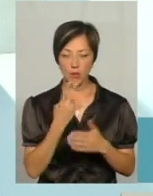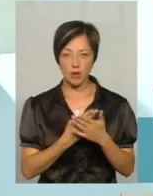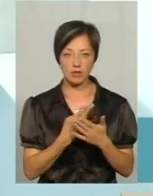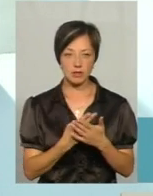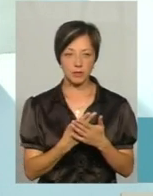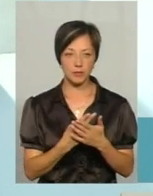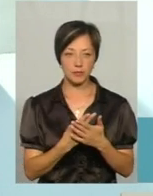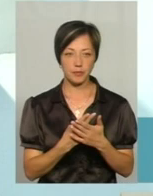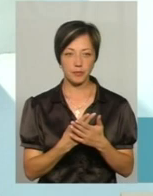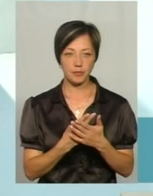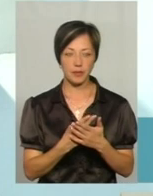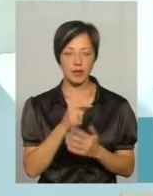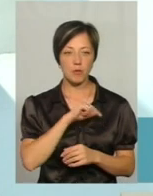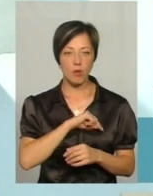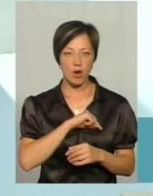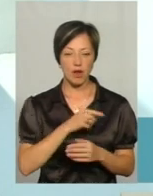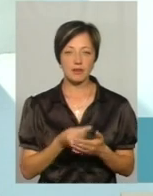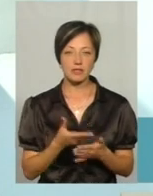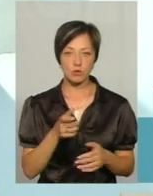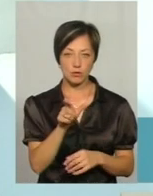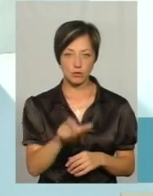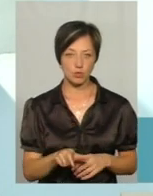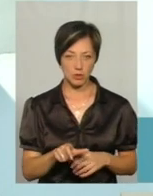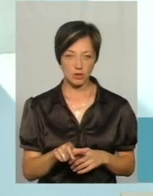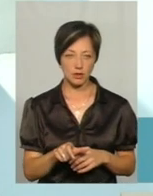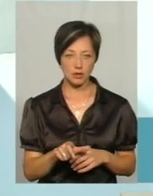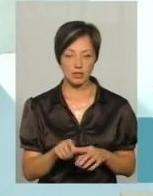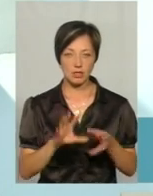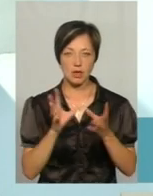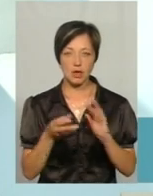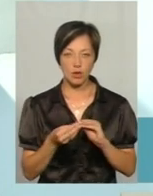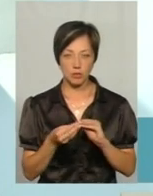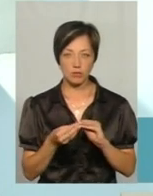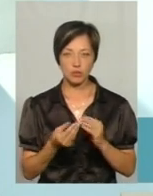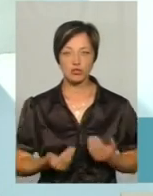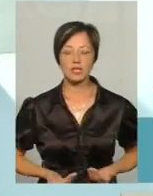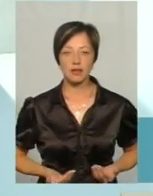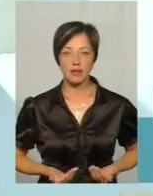як моральні цінності людини, тобто загалом